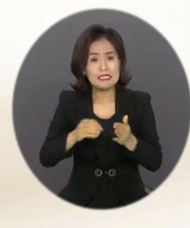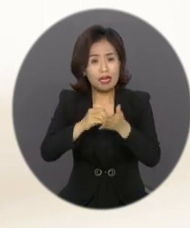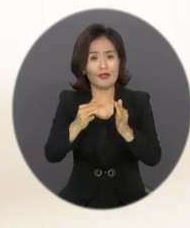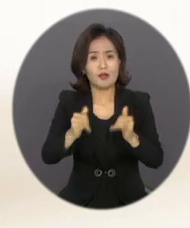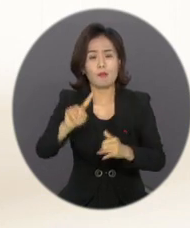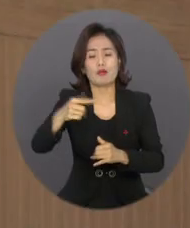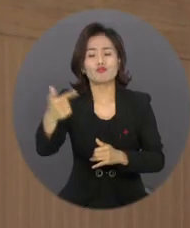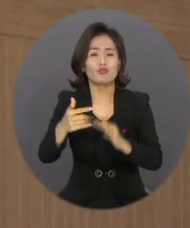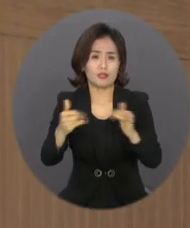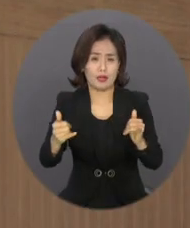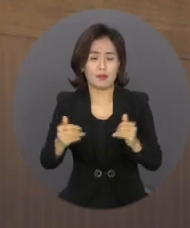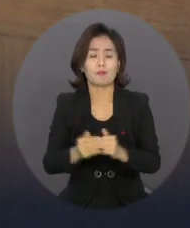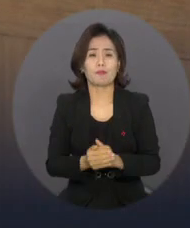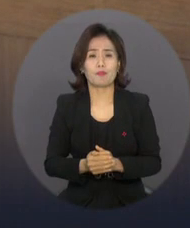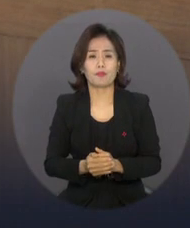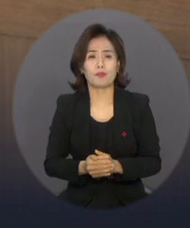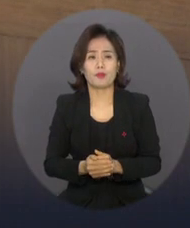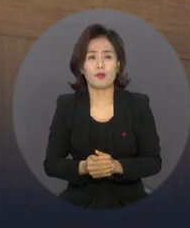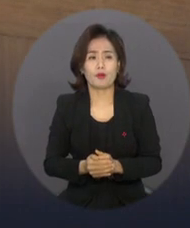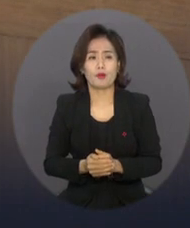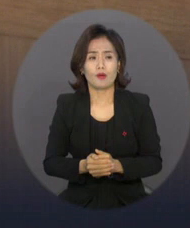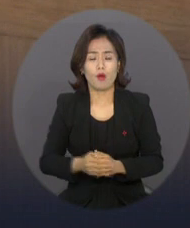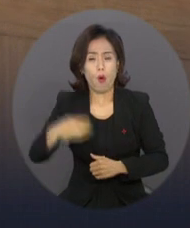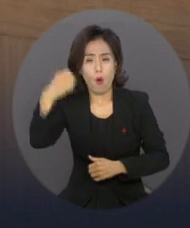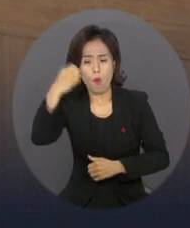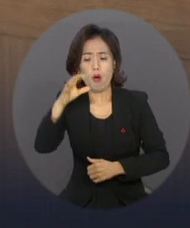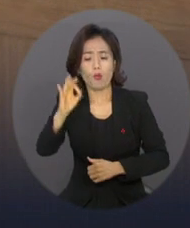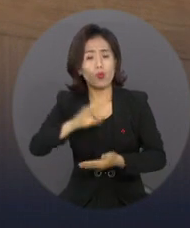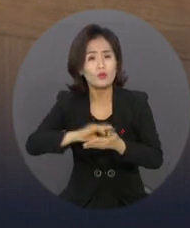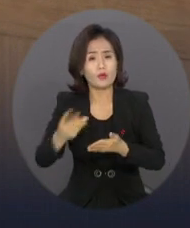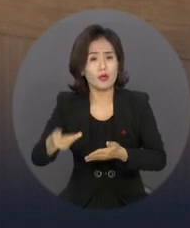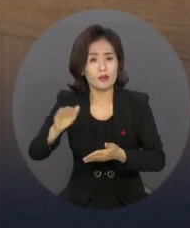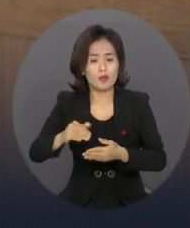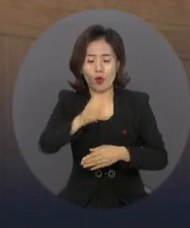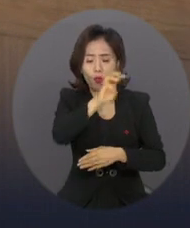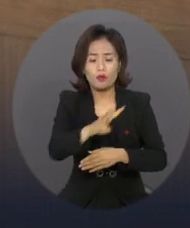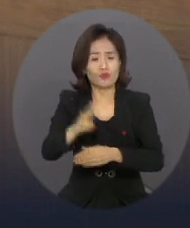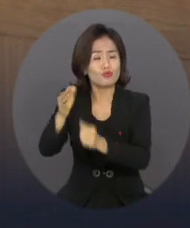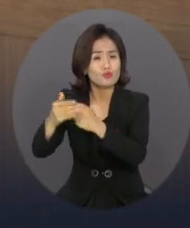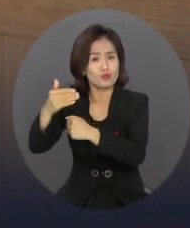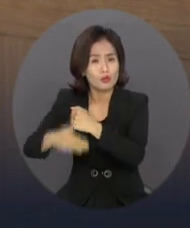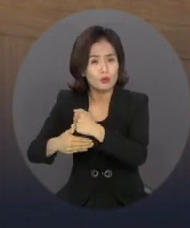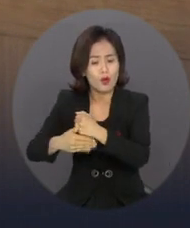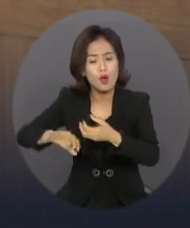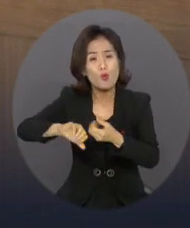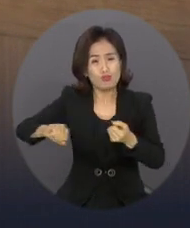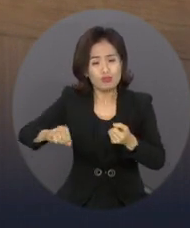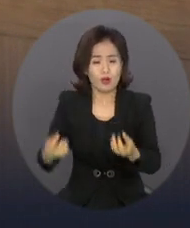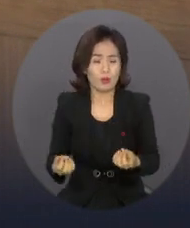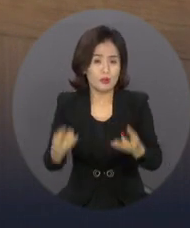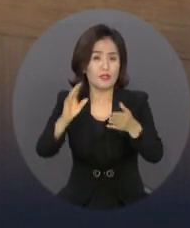잠정 짓게 했습니다 비용이 발생되는데 대구와 광주가 분산 개최하므로